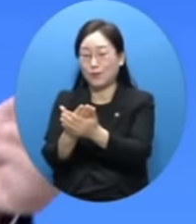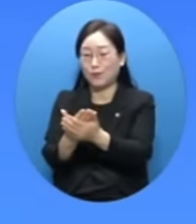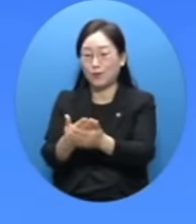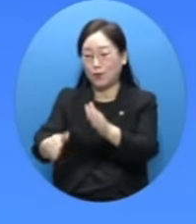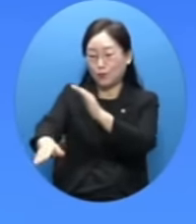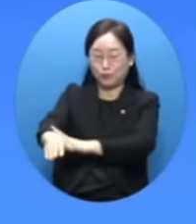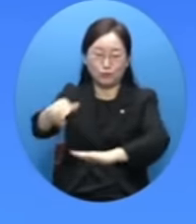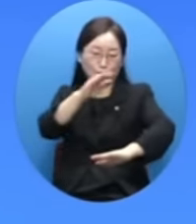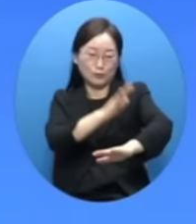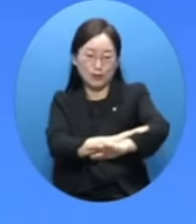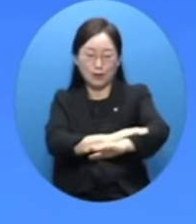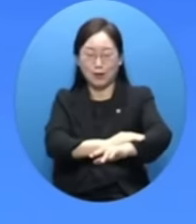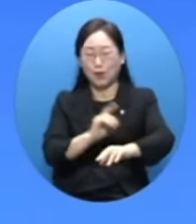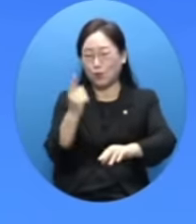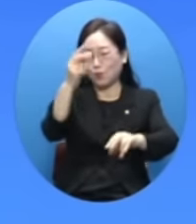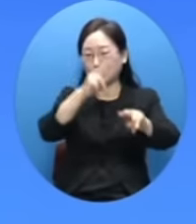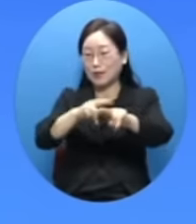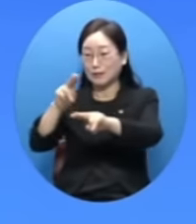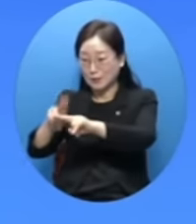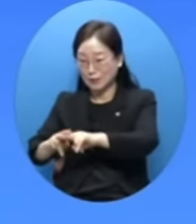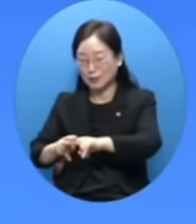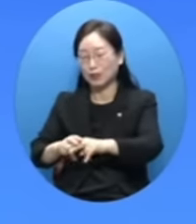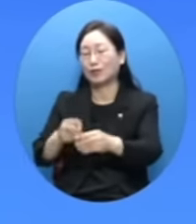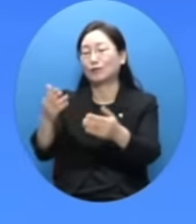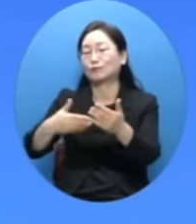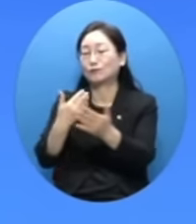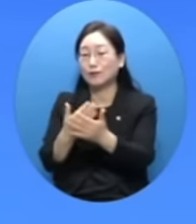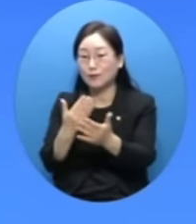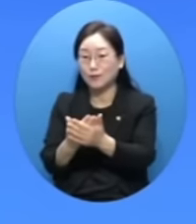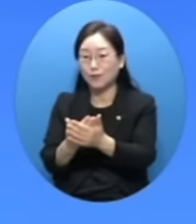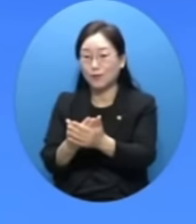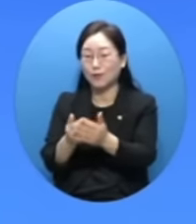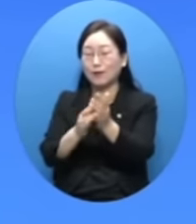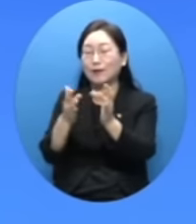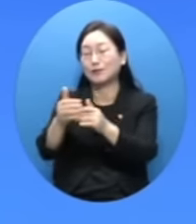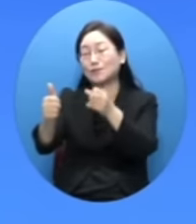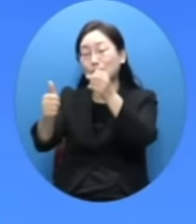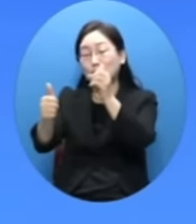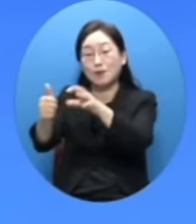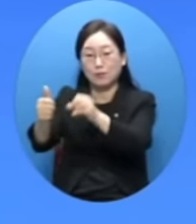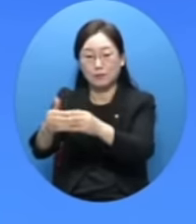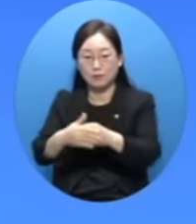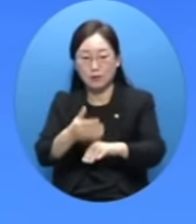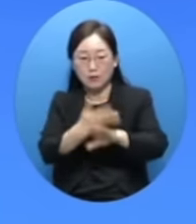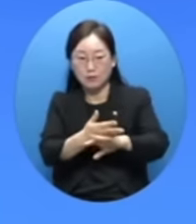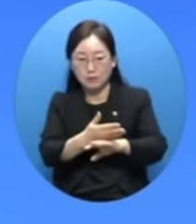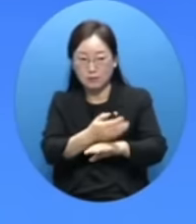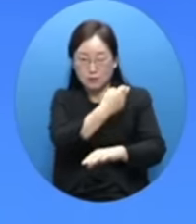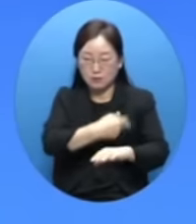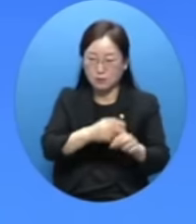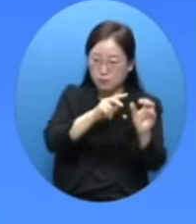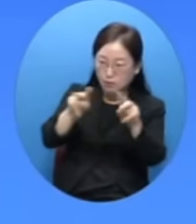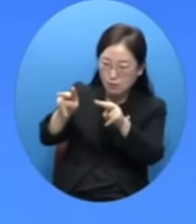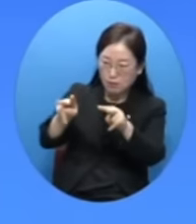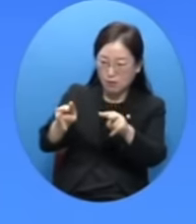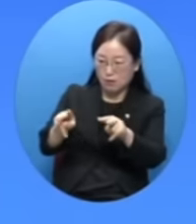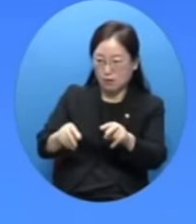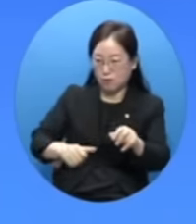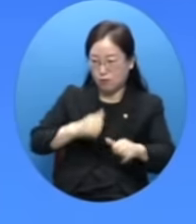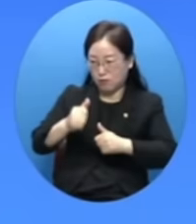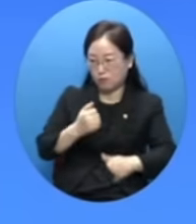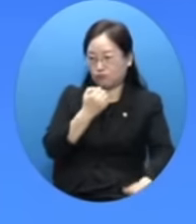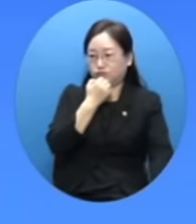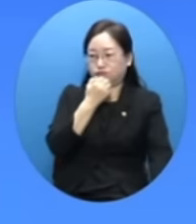우의정 좌의정 그 자리에 좀 앉혀주십시오. 성경을 보니까 제자들이 분개하고 길거리에서 싸웠습니다.